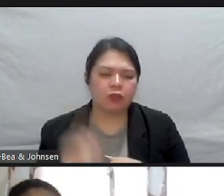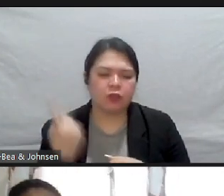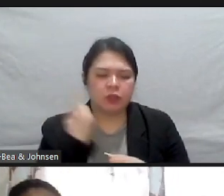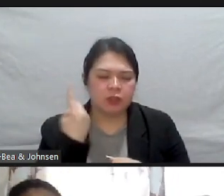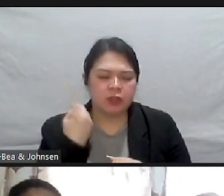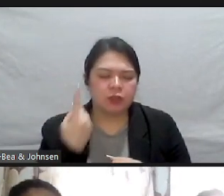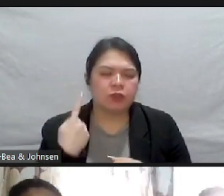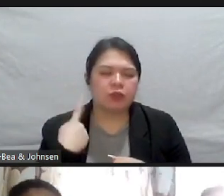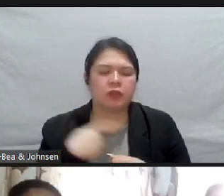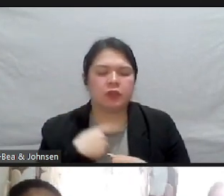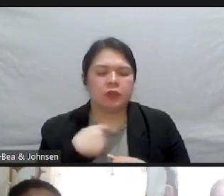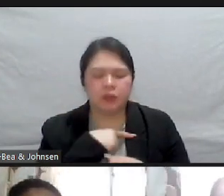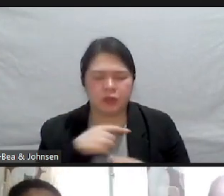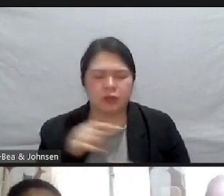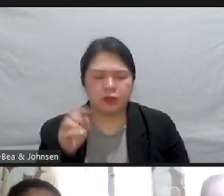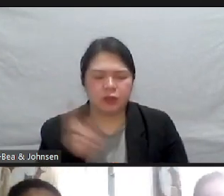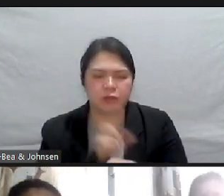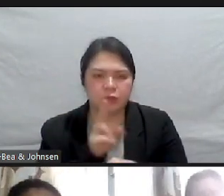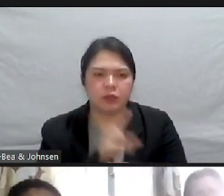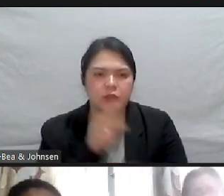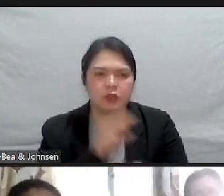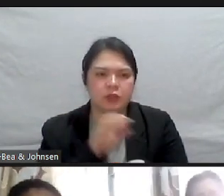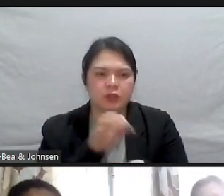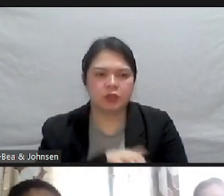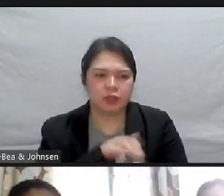natin ang gumagamit ng English sa bahay. So,